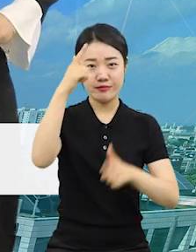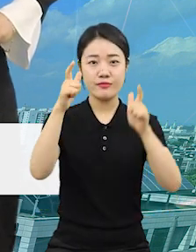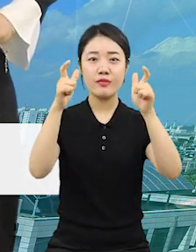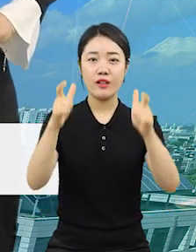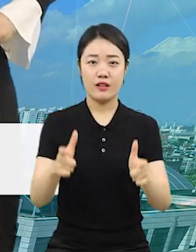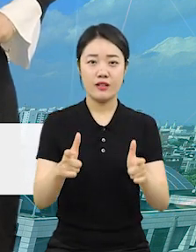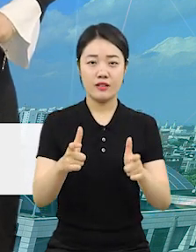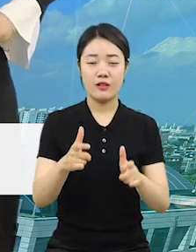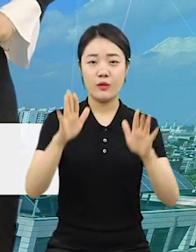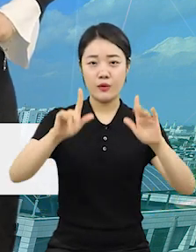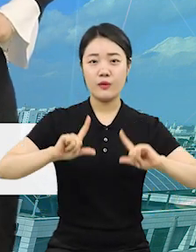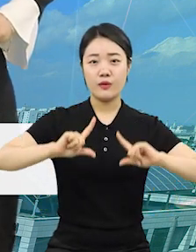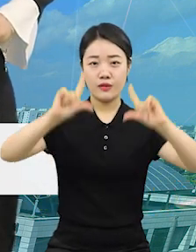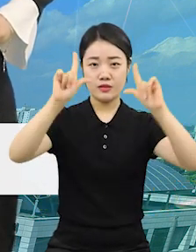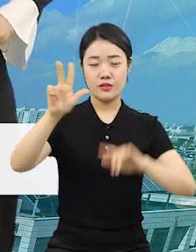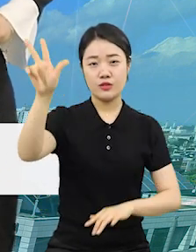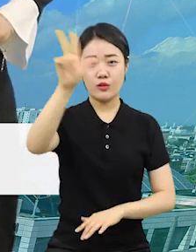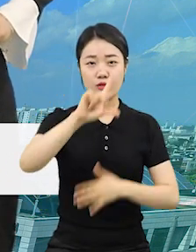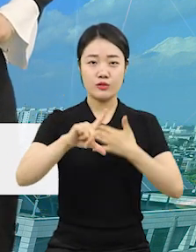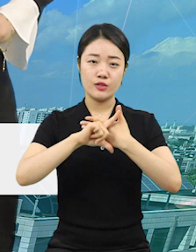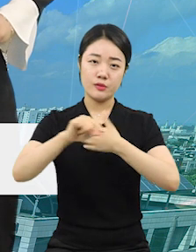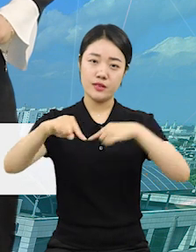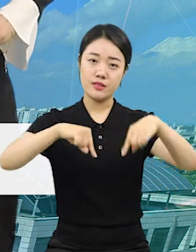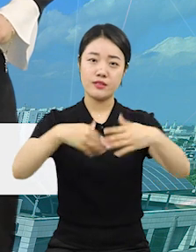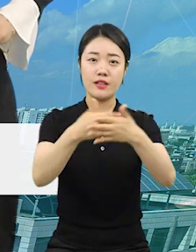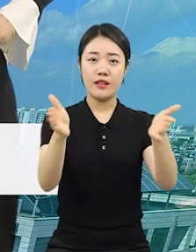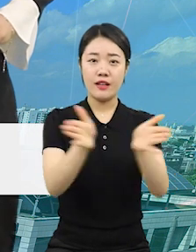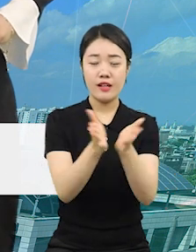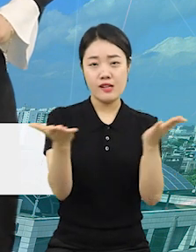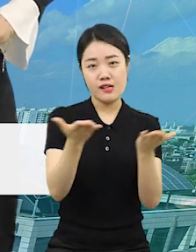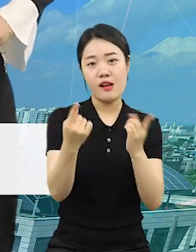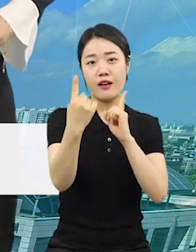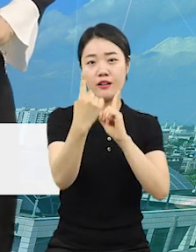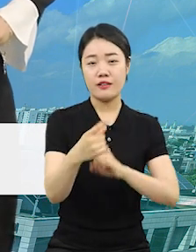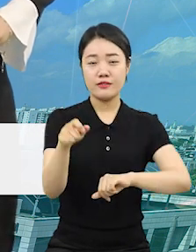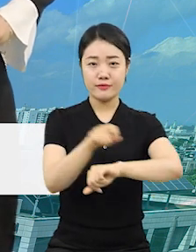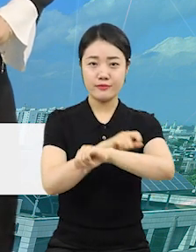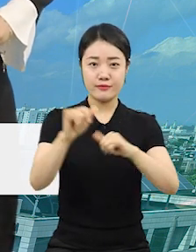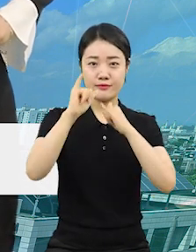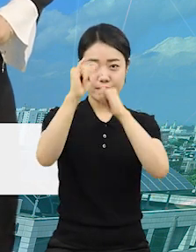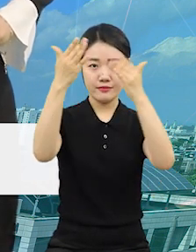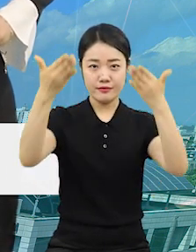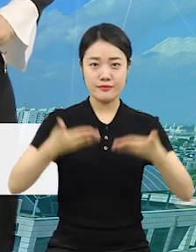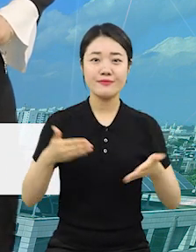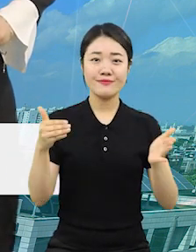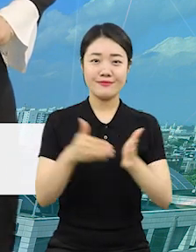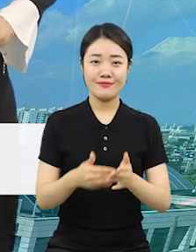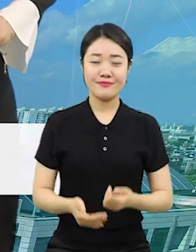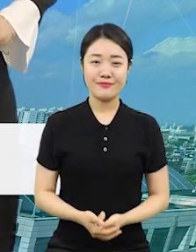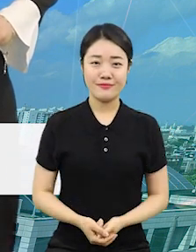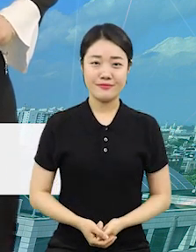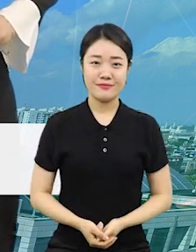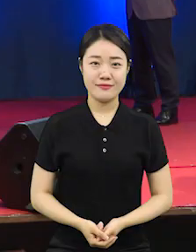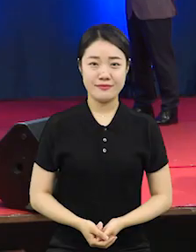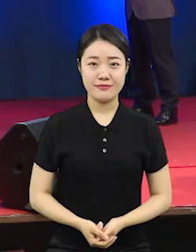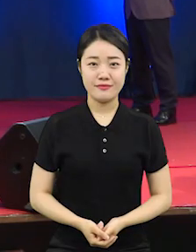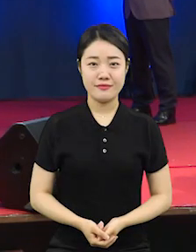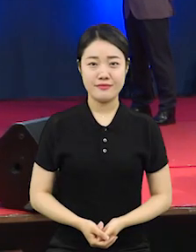부평구는 2019년도 전국지방자치단체 일자리 대상에서 특별상을 수상하는 영예를 안았습니다.